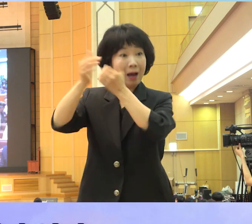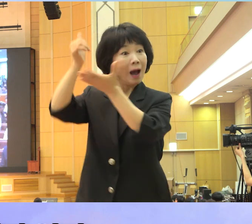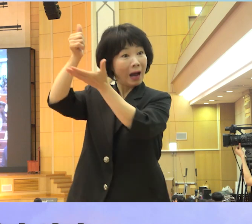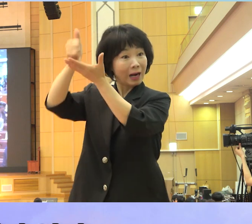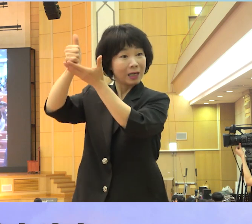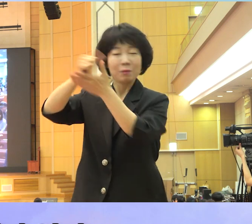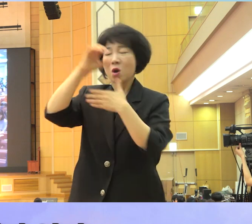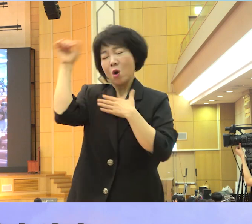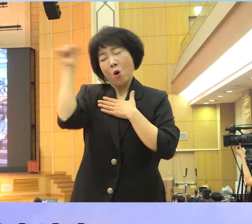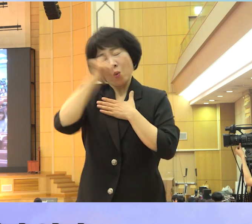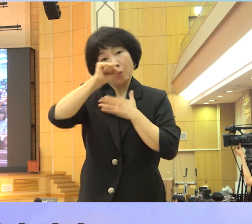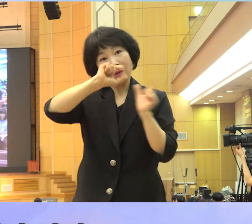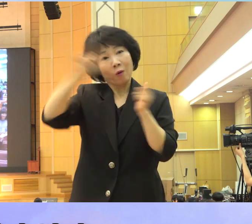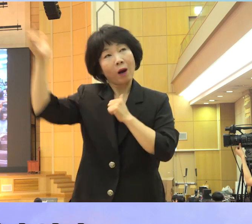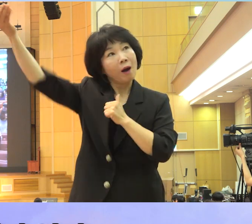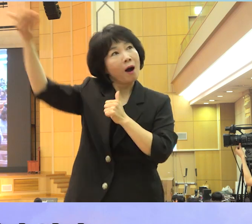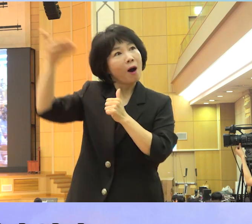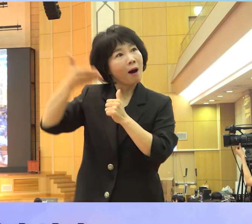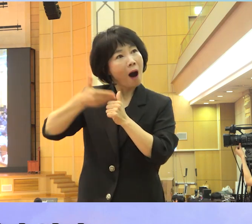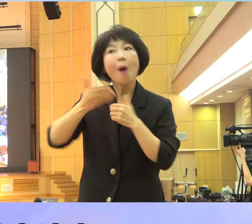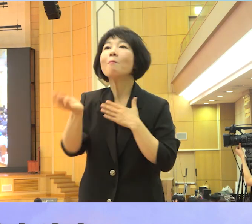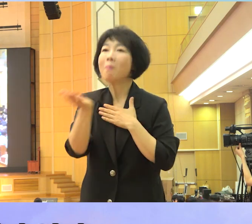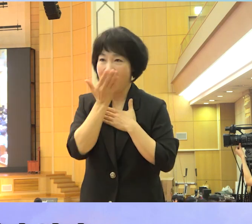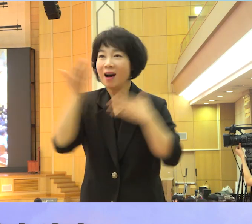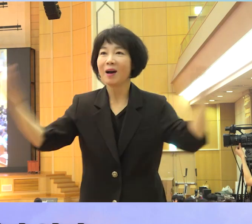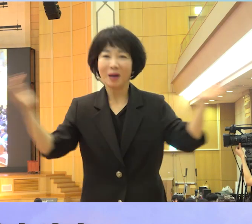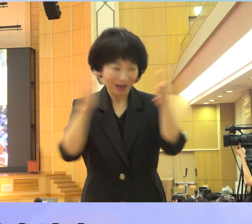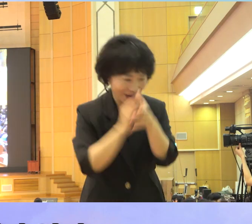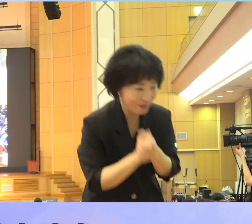해보겠습니다. 하나님이 좋은 것 주십니다.